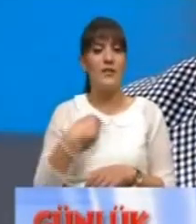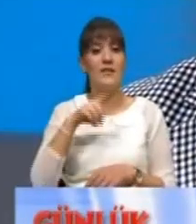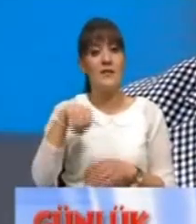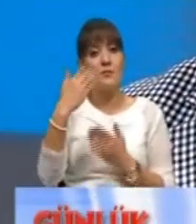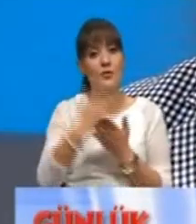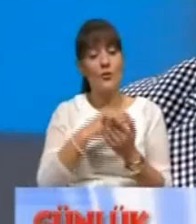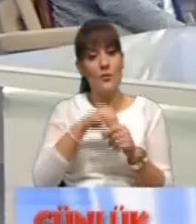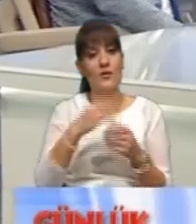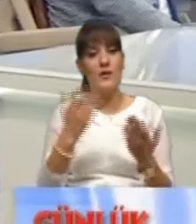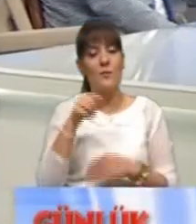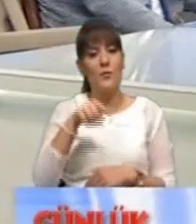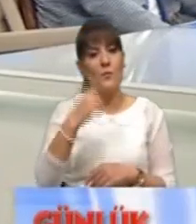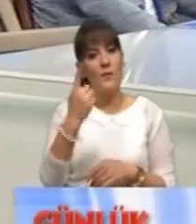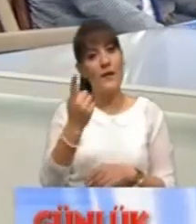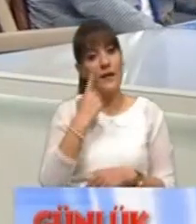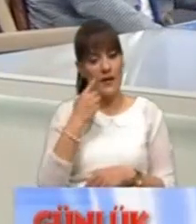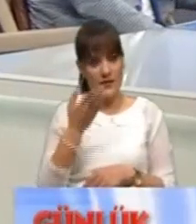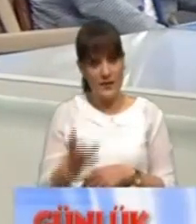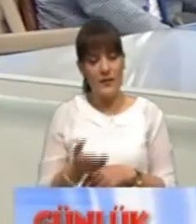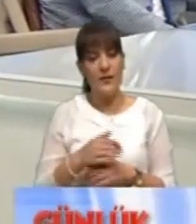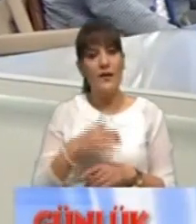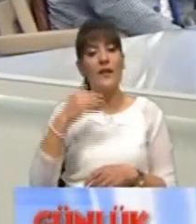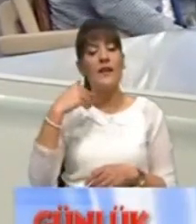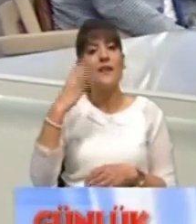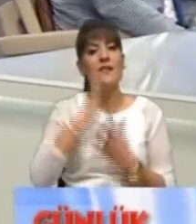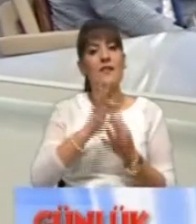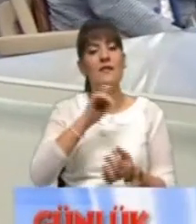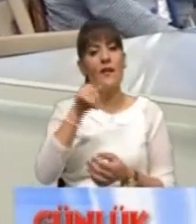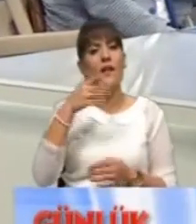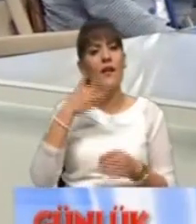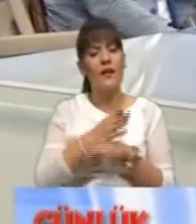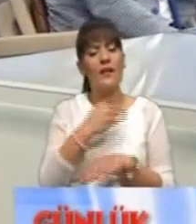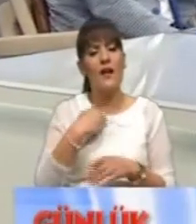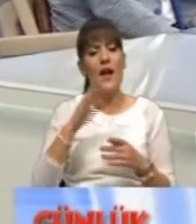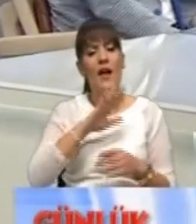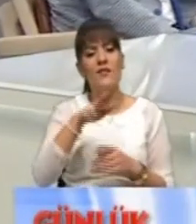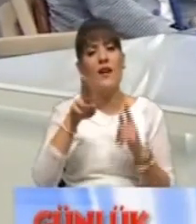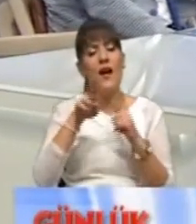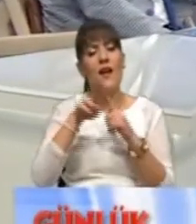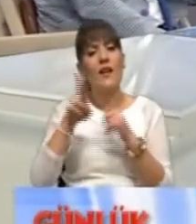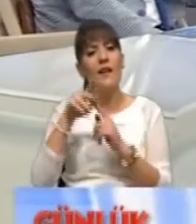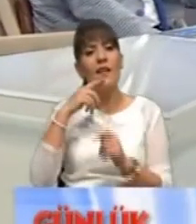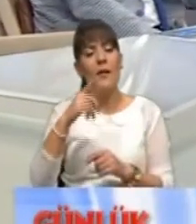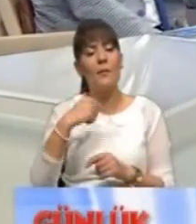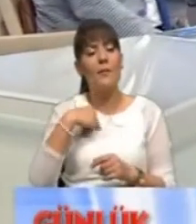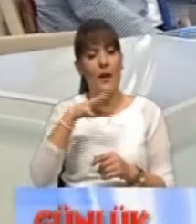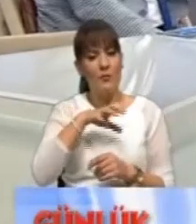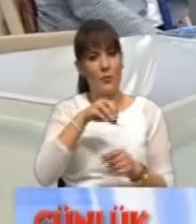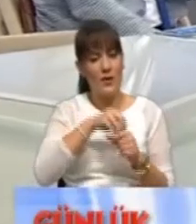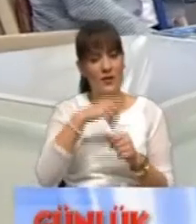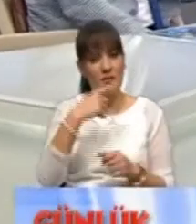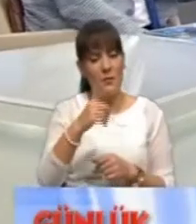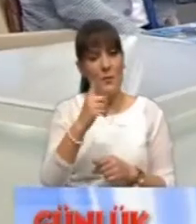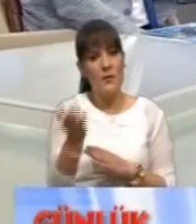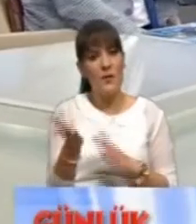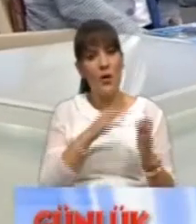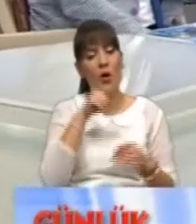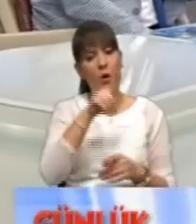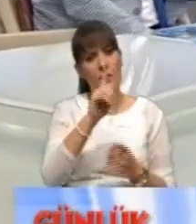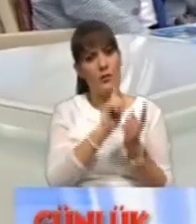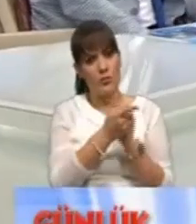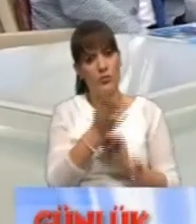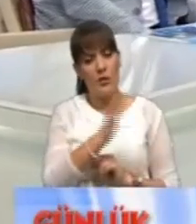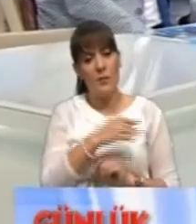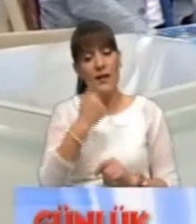Sizin programınız da zaten bunun bir göstergesi ve insanlarımız hakikaten her şeyi karette deyip geçmesi bir tarafa, o bir bayraktar tür